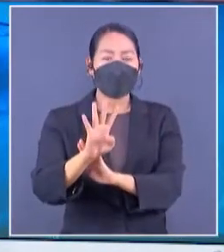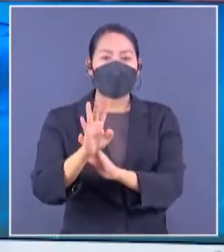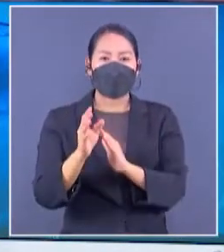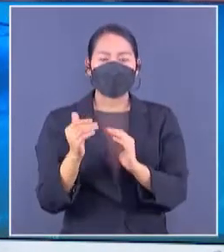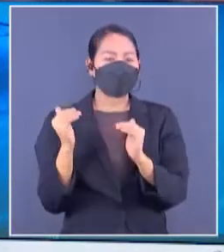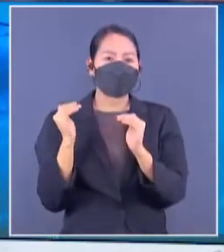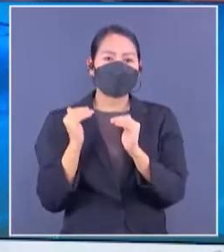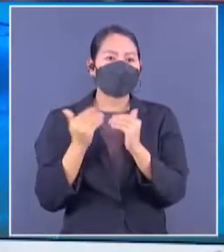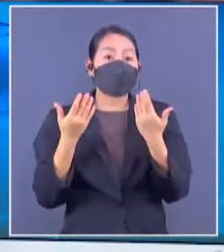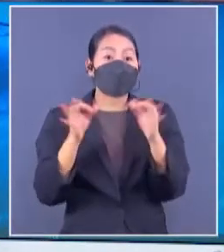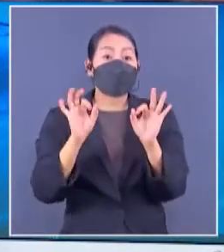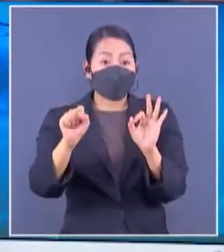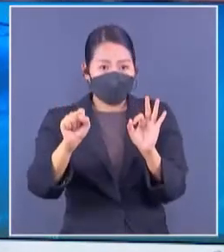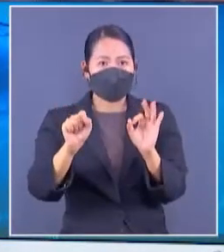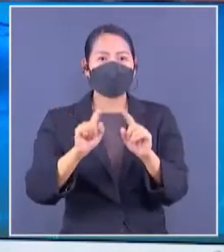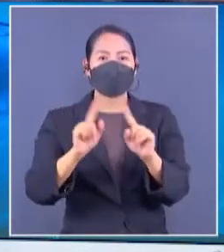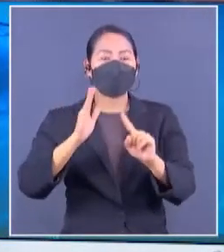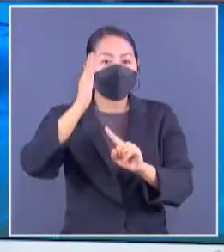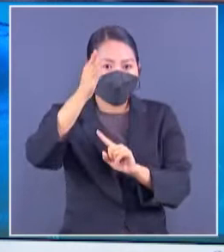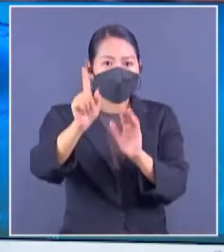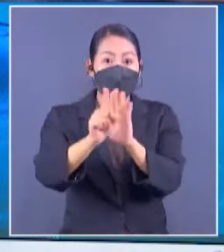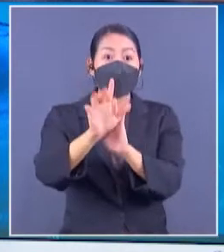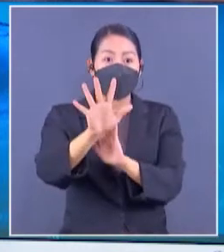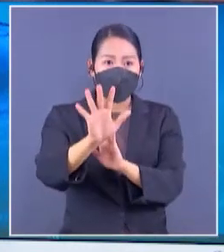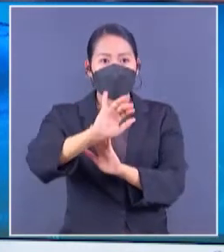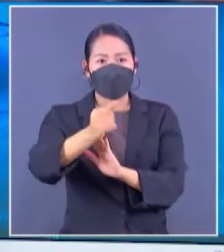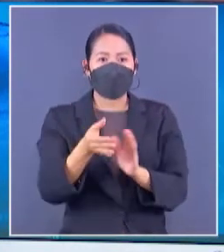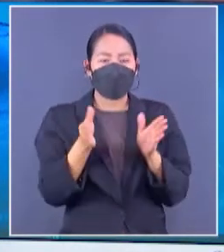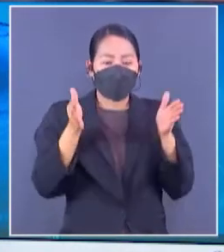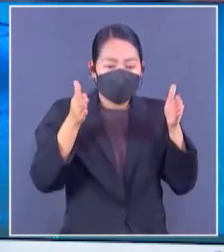ให้เฉพาะกลุ่มคนที่มีภาระหรือว่ามีรายได้น้อยเท่านั้นนะครับ